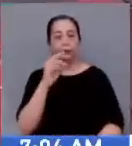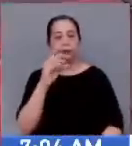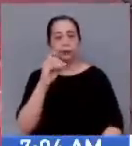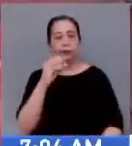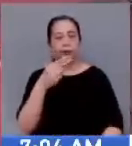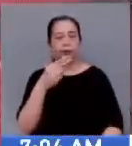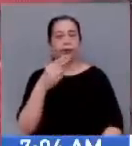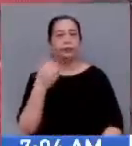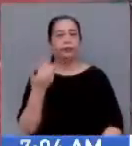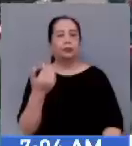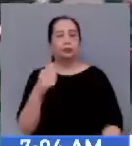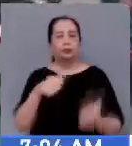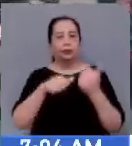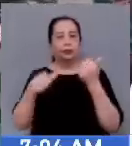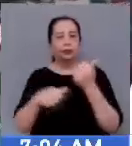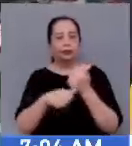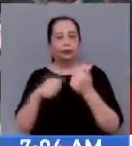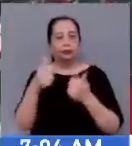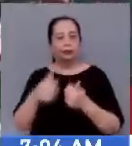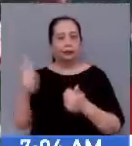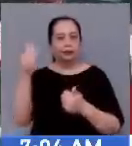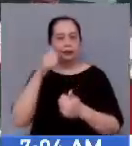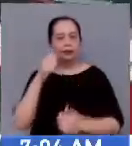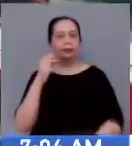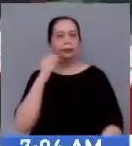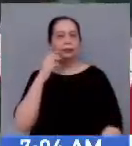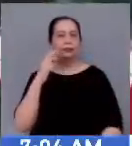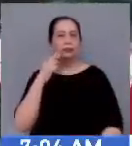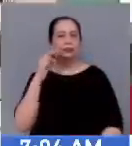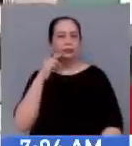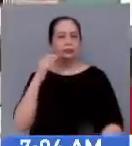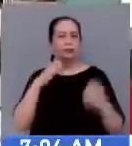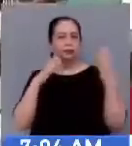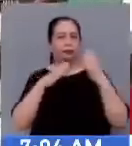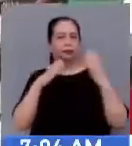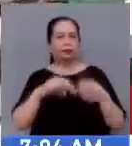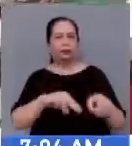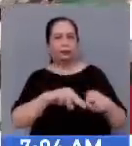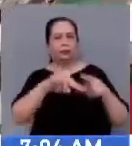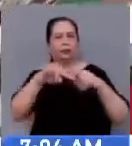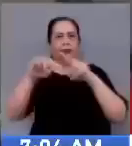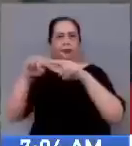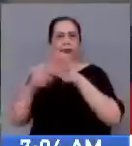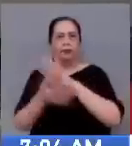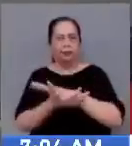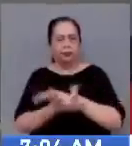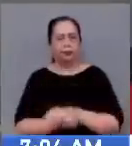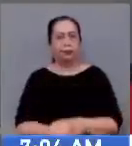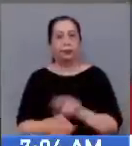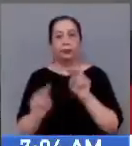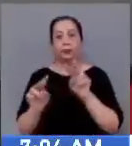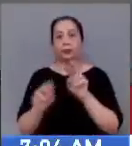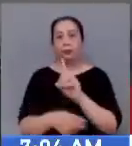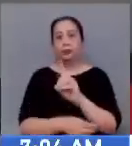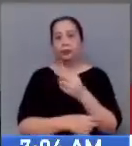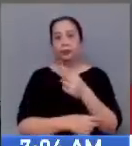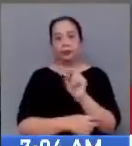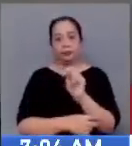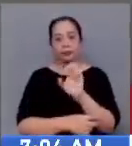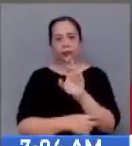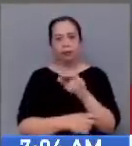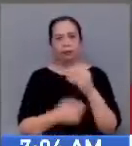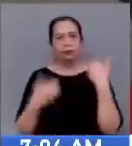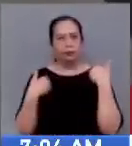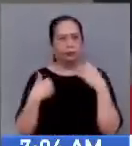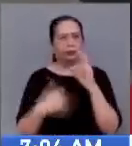Rosario Vergere, asahan na sa mga susunod na linggo ang pagtaas ng COVID cases. Binabantayan ng DOH ang NCR na may 70%